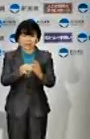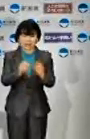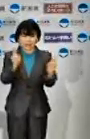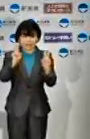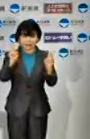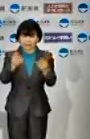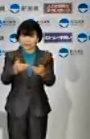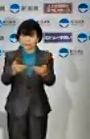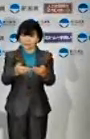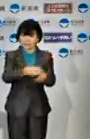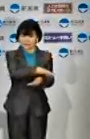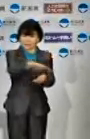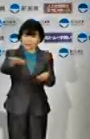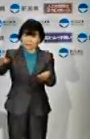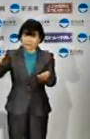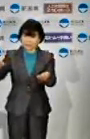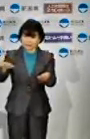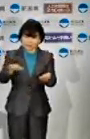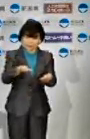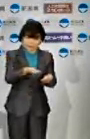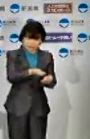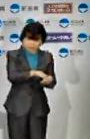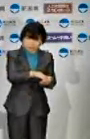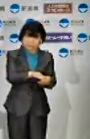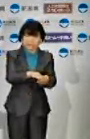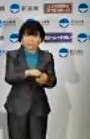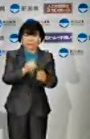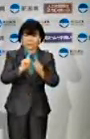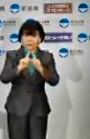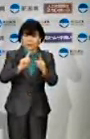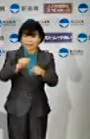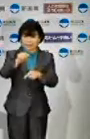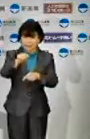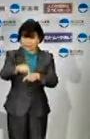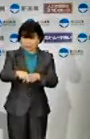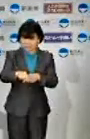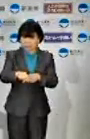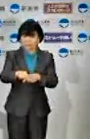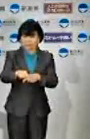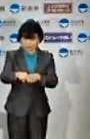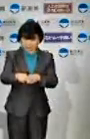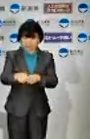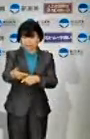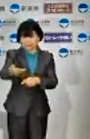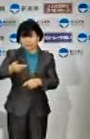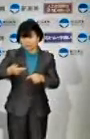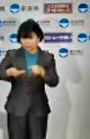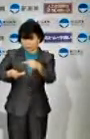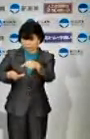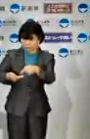は今のご質問の方に誤解があって、